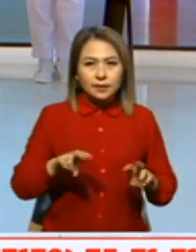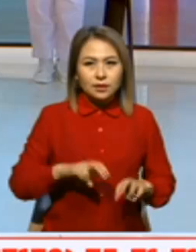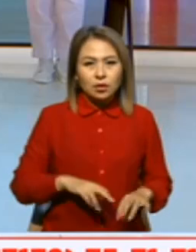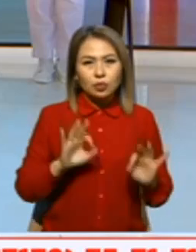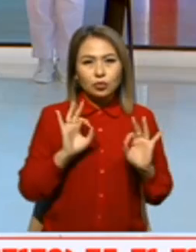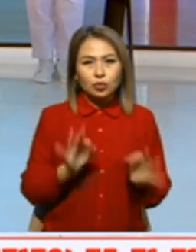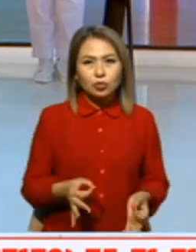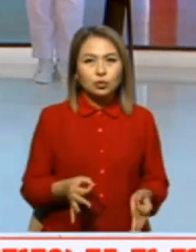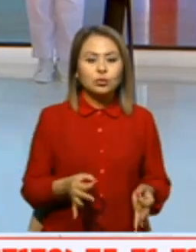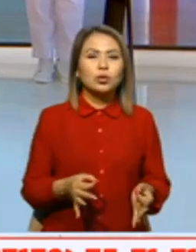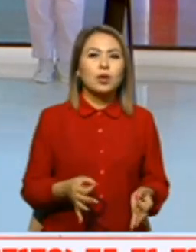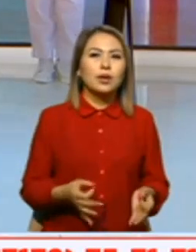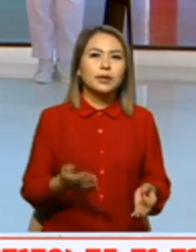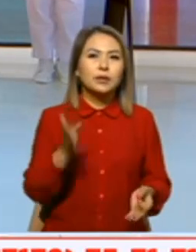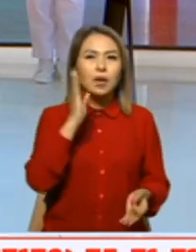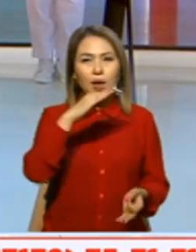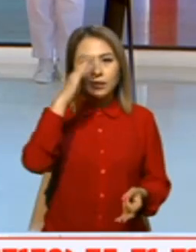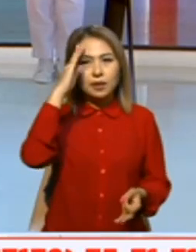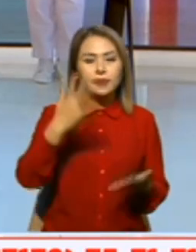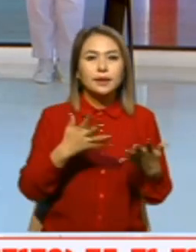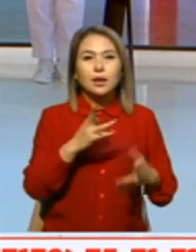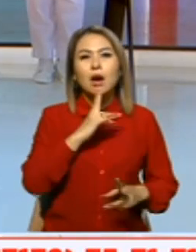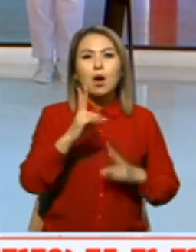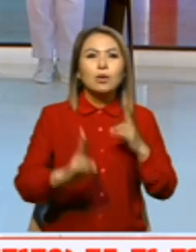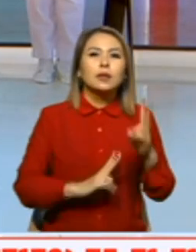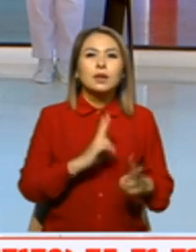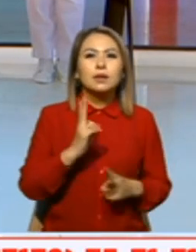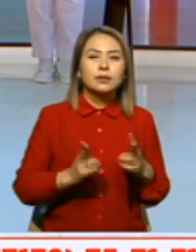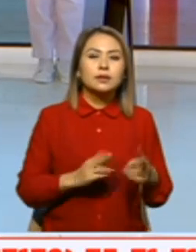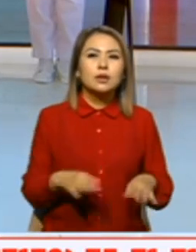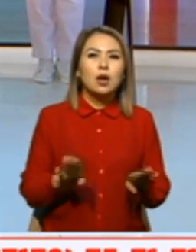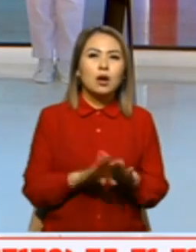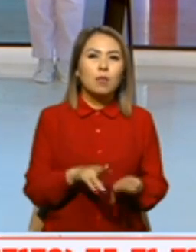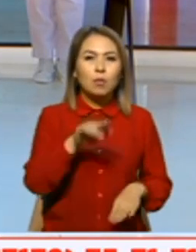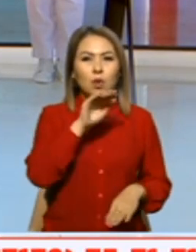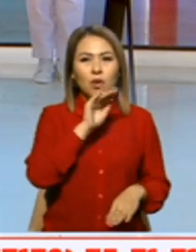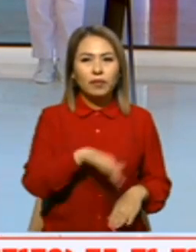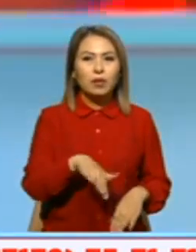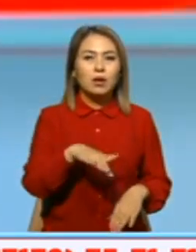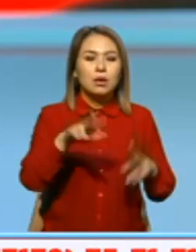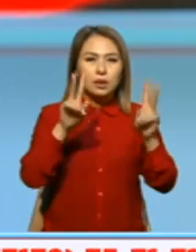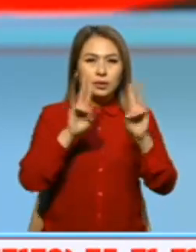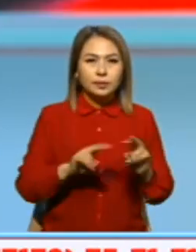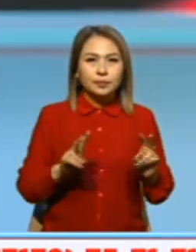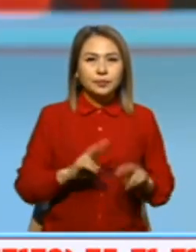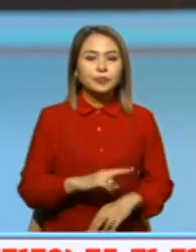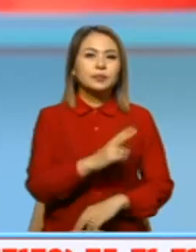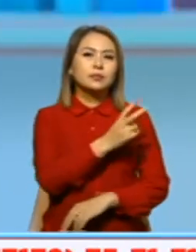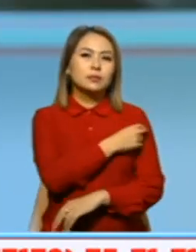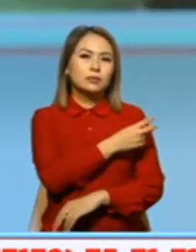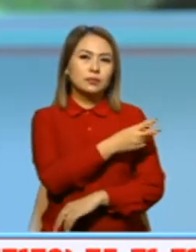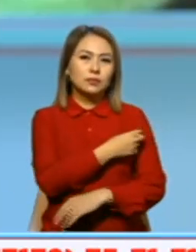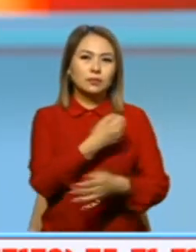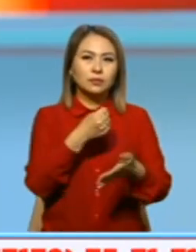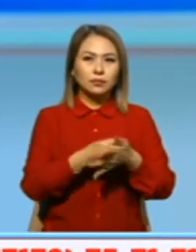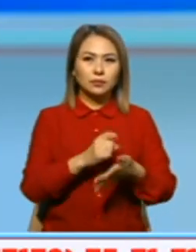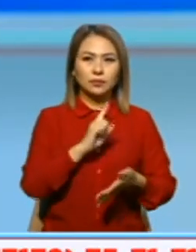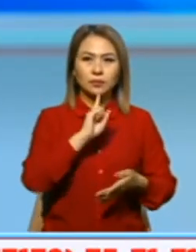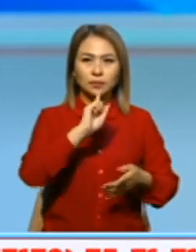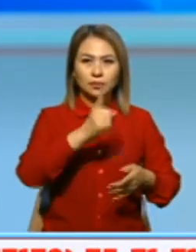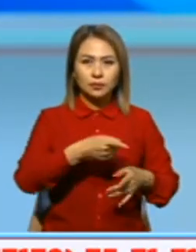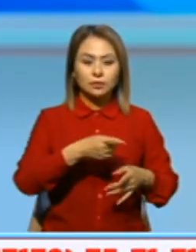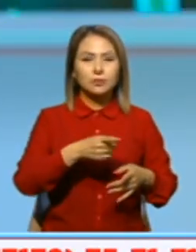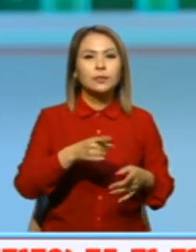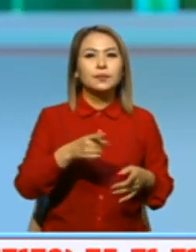дұрыс, аналар, ата-аналар неге назар аудару керек, профосмотр, яғни медициналық тексерістің бір жасқа дейінгі